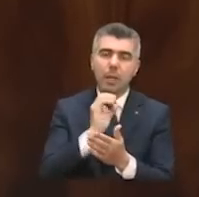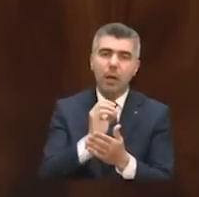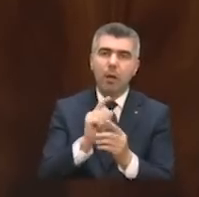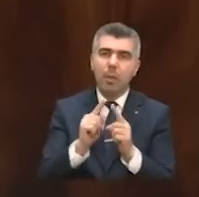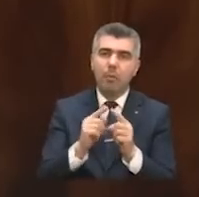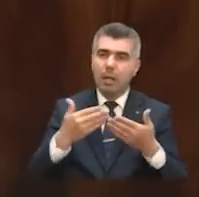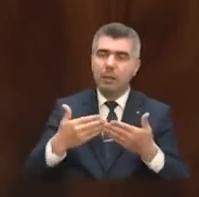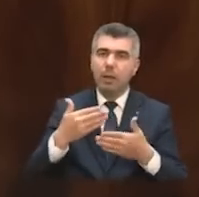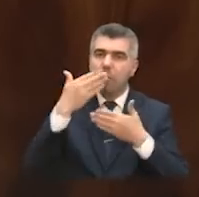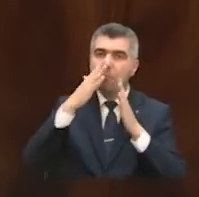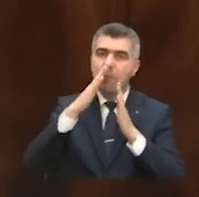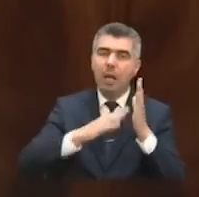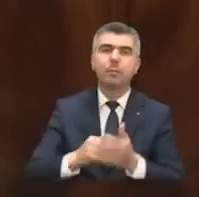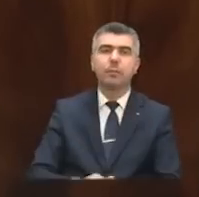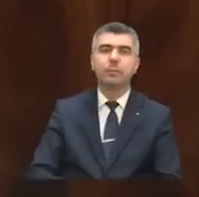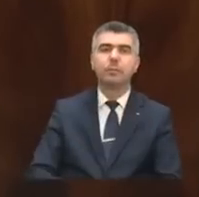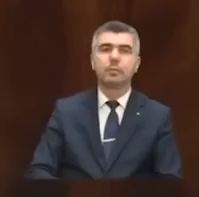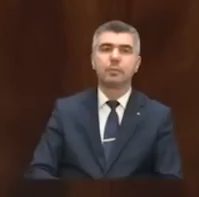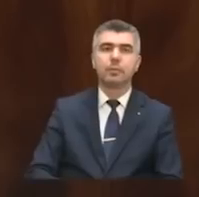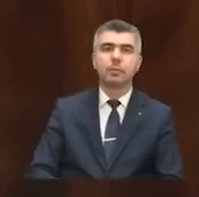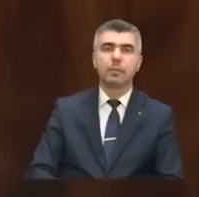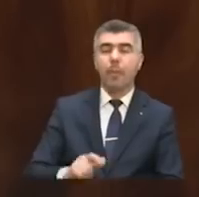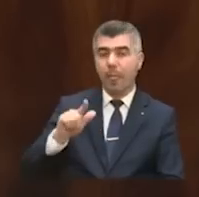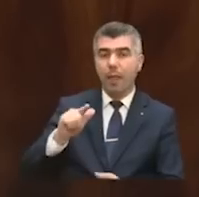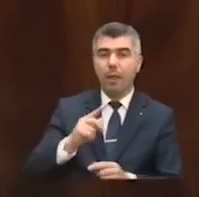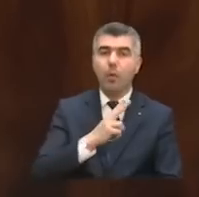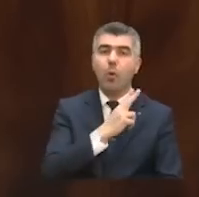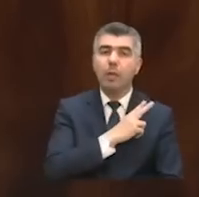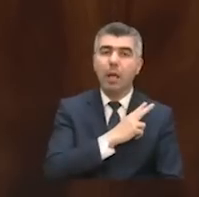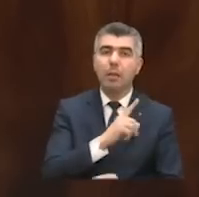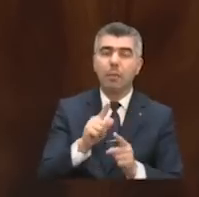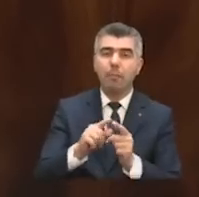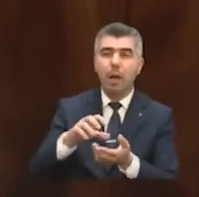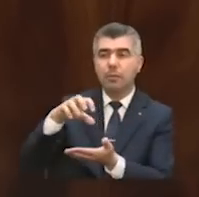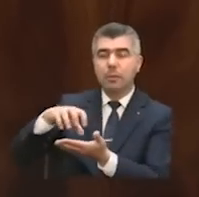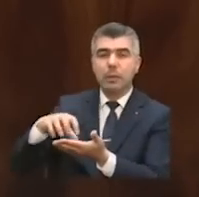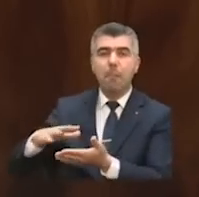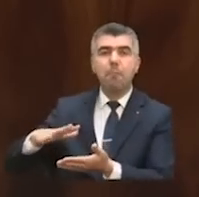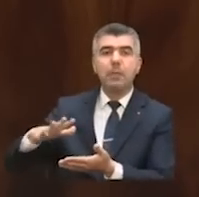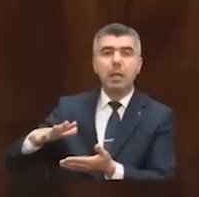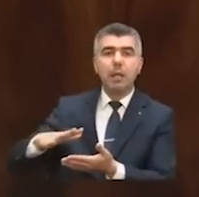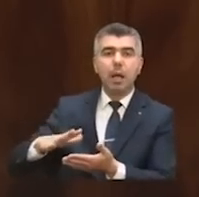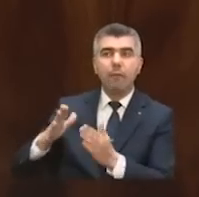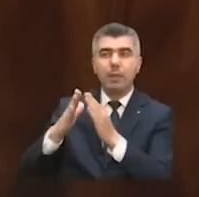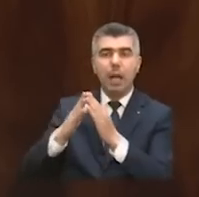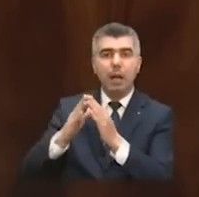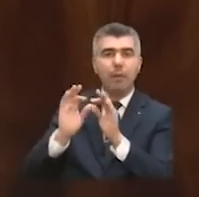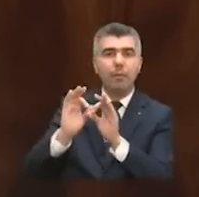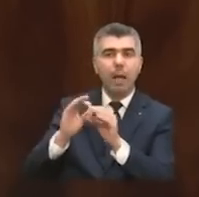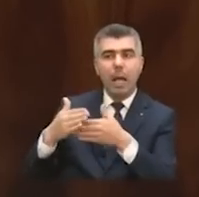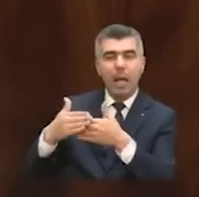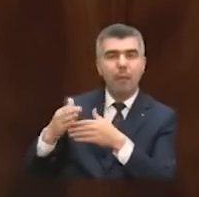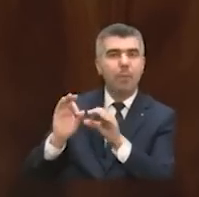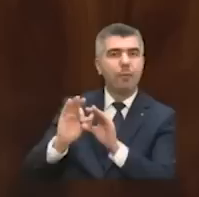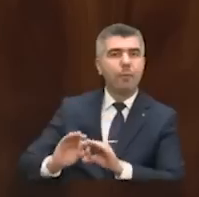المعدل الوطني، لأن أغلبية الأساتذة ما مستقرين في المدن اللي كتوجد بها الأنوية، وهو ما